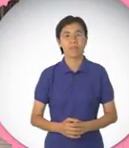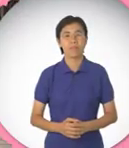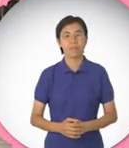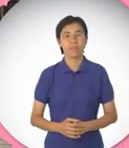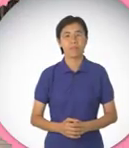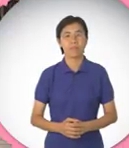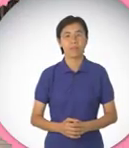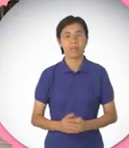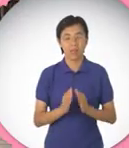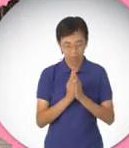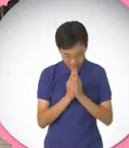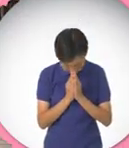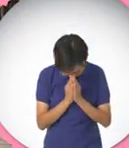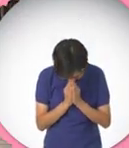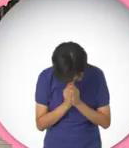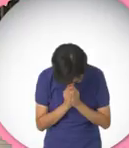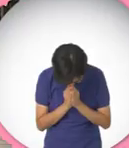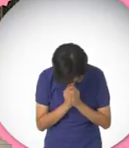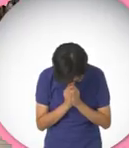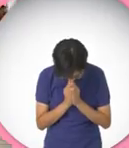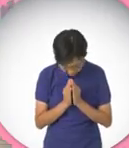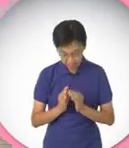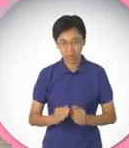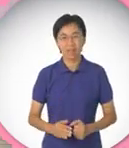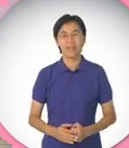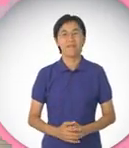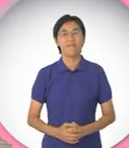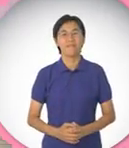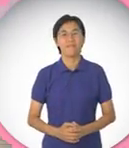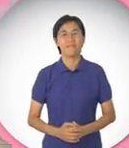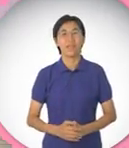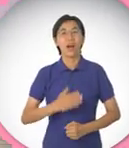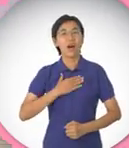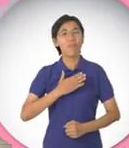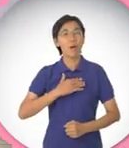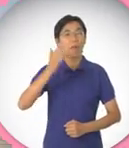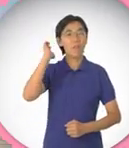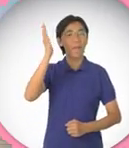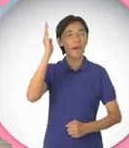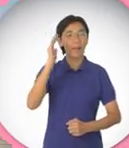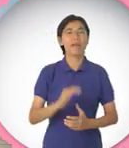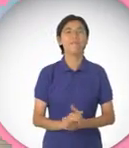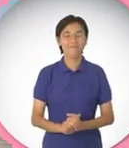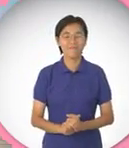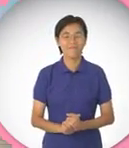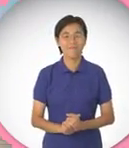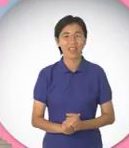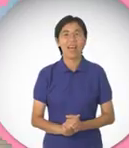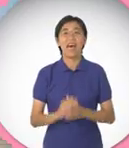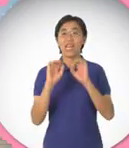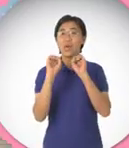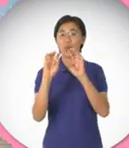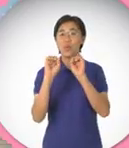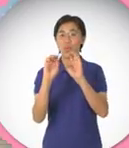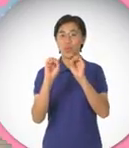สวัสดีครับ สวัสดีค่ะ สวัสดีคุณผู้ชมครับ สวัสดีค่ะ ผมณัฐพันธ์ลักษณวงศ์นะครับและตอนนี้ผมอยู่กับอาจารย์ชัชยารักตักกนิษฐ์